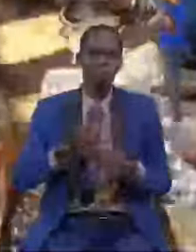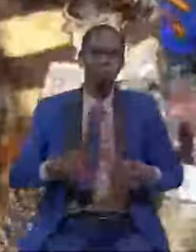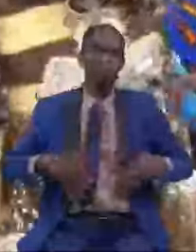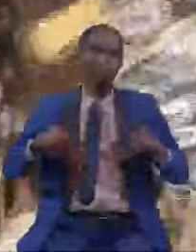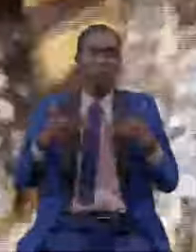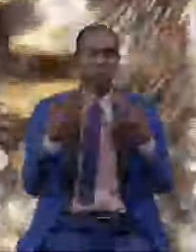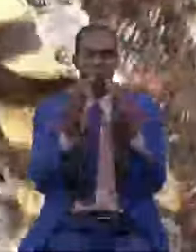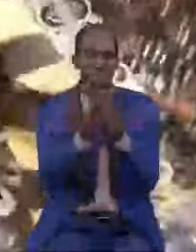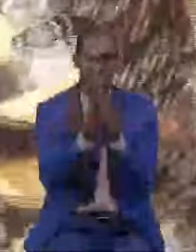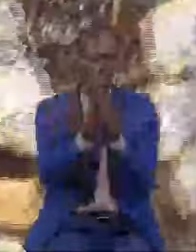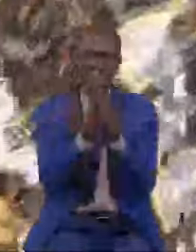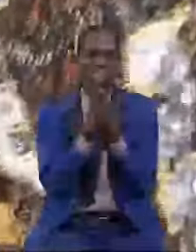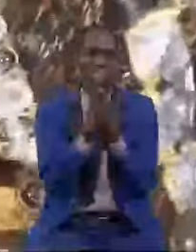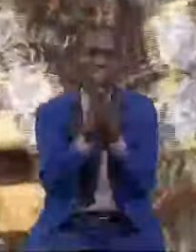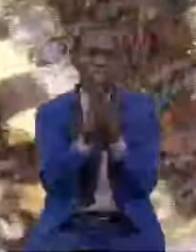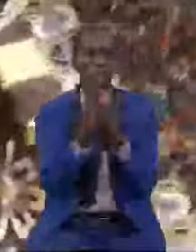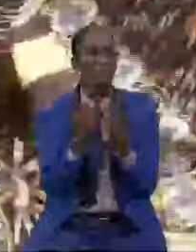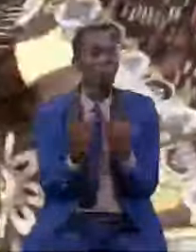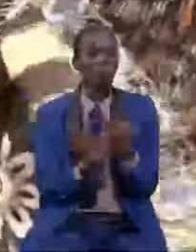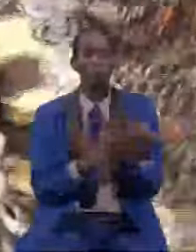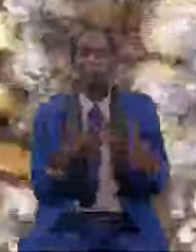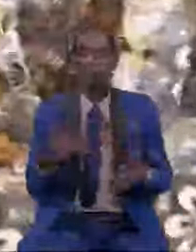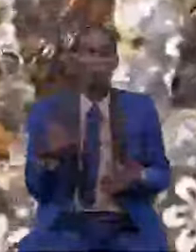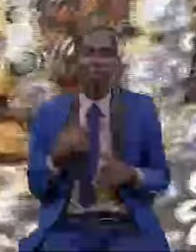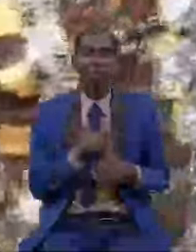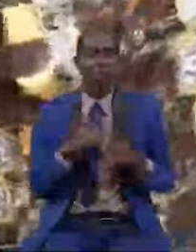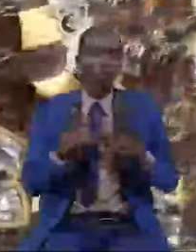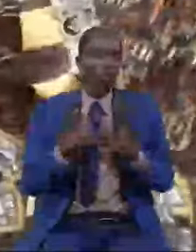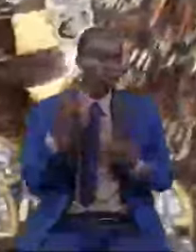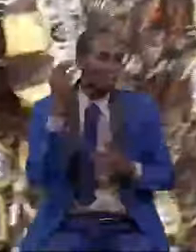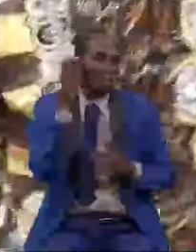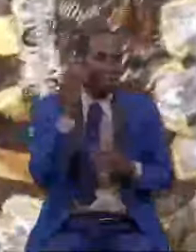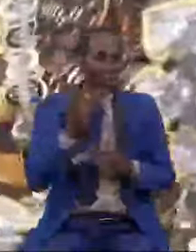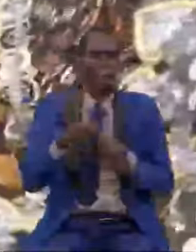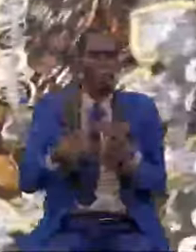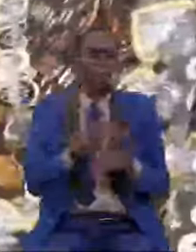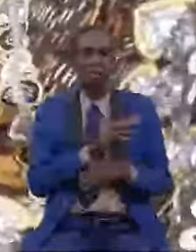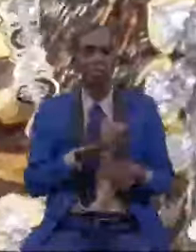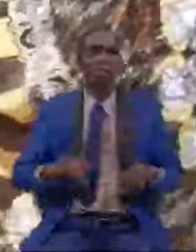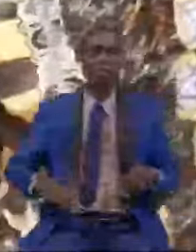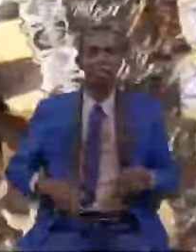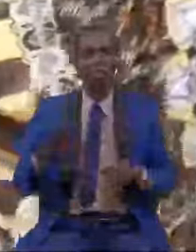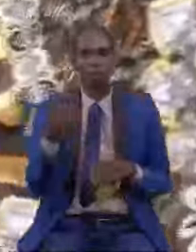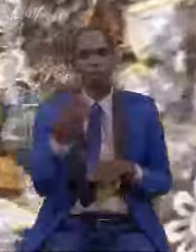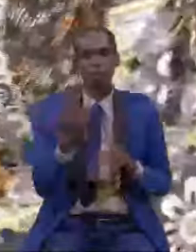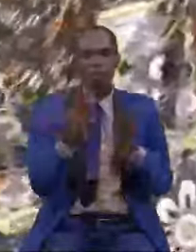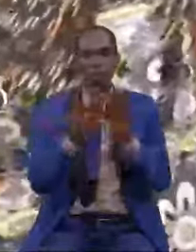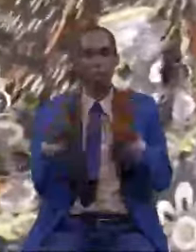priez le Seigneur. Tout ce que nous avons entendu de Christ, la porte,